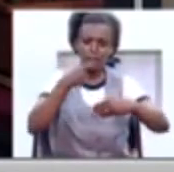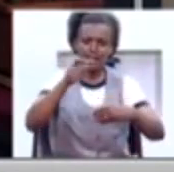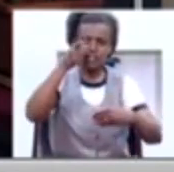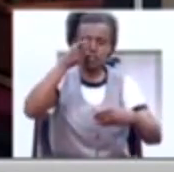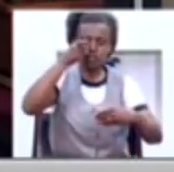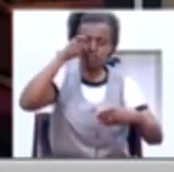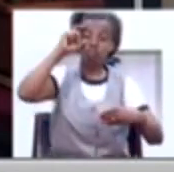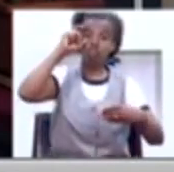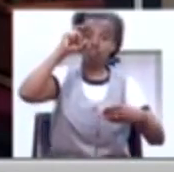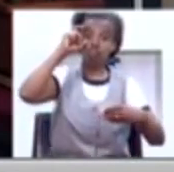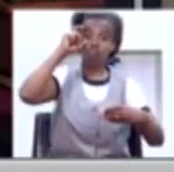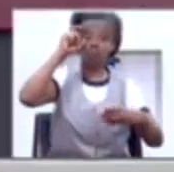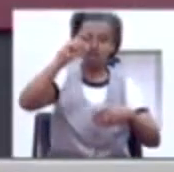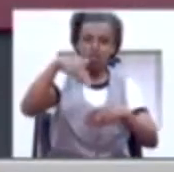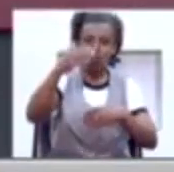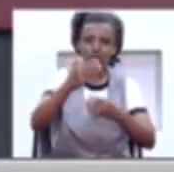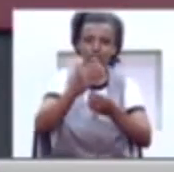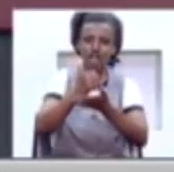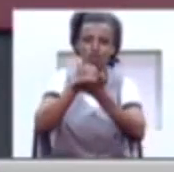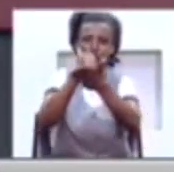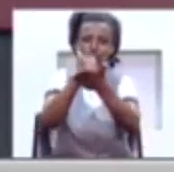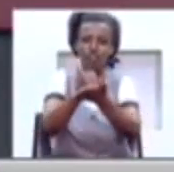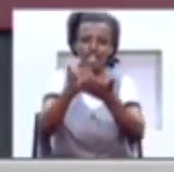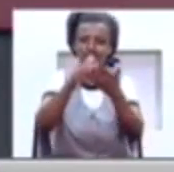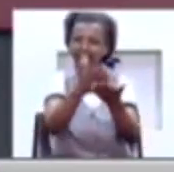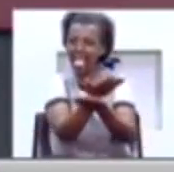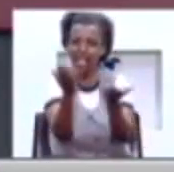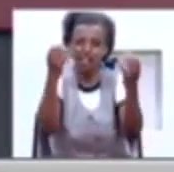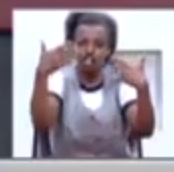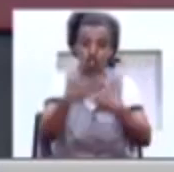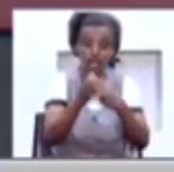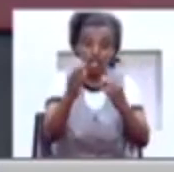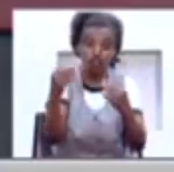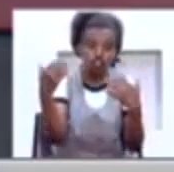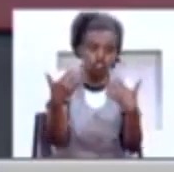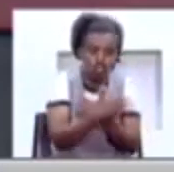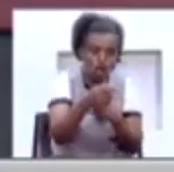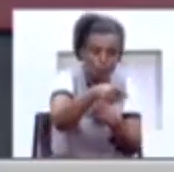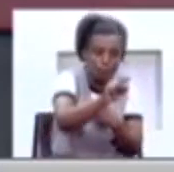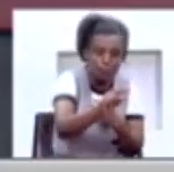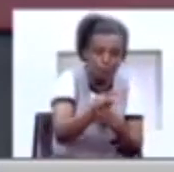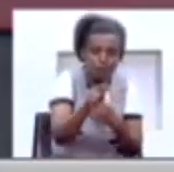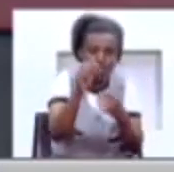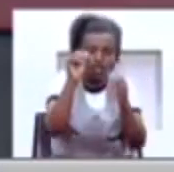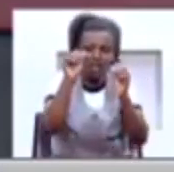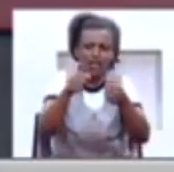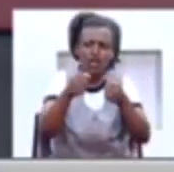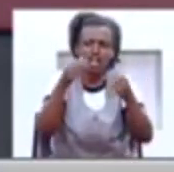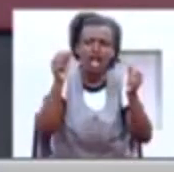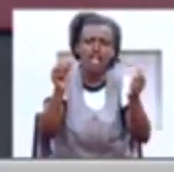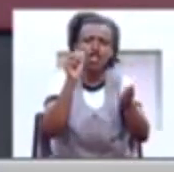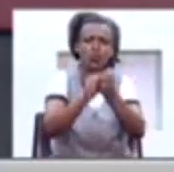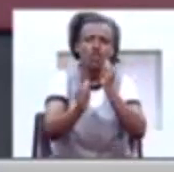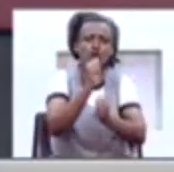maso tuzakora uko dushoboye tubatabari ku cyabatera cyose ariko namwe hagize ubatera ntimuzashidikanye guhera ko